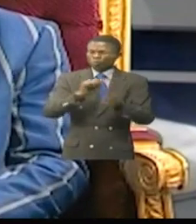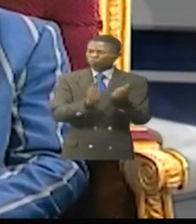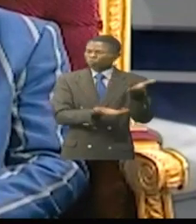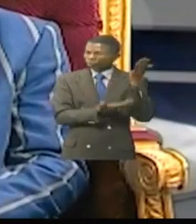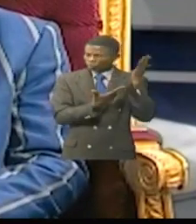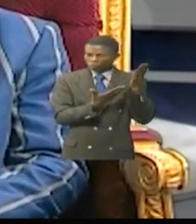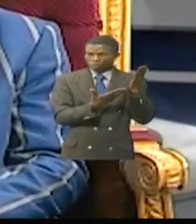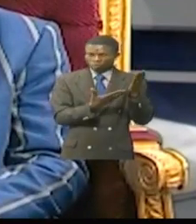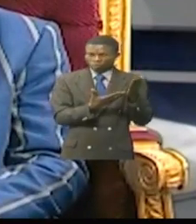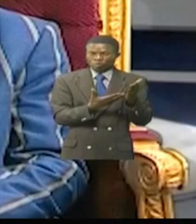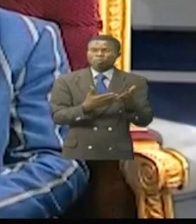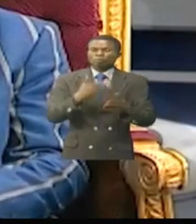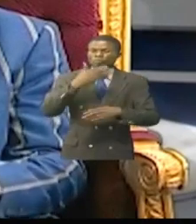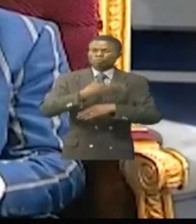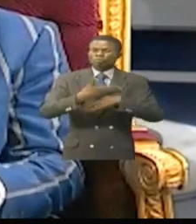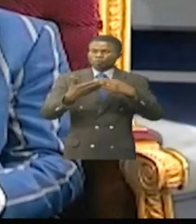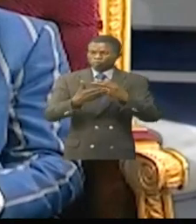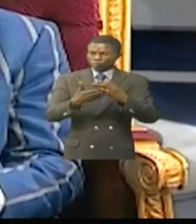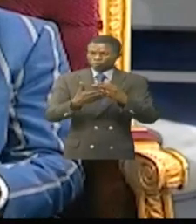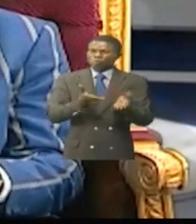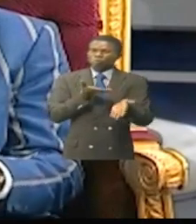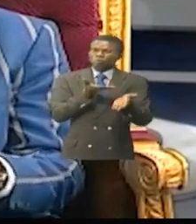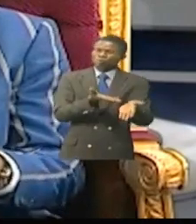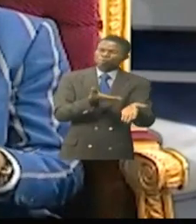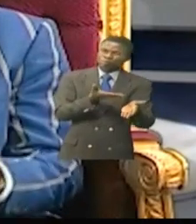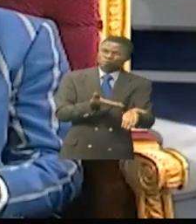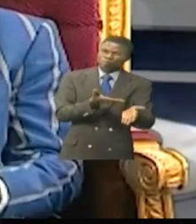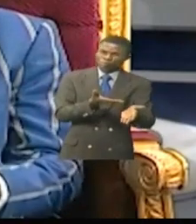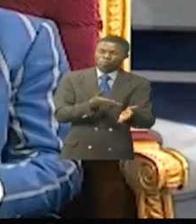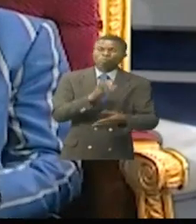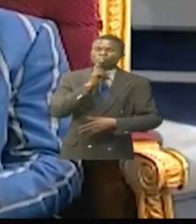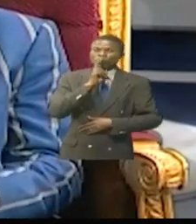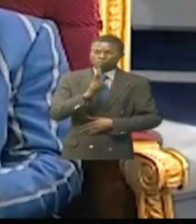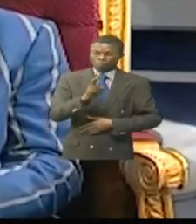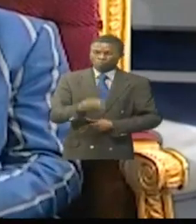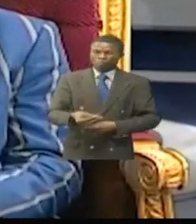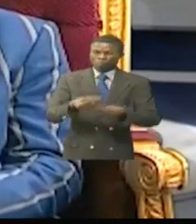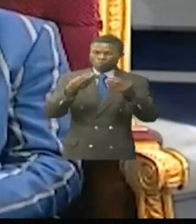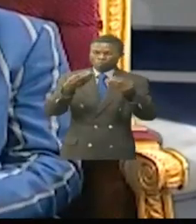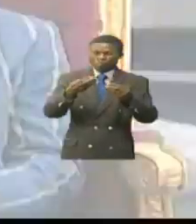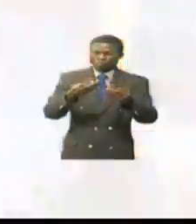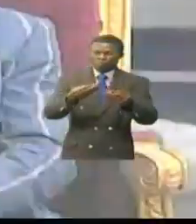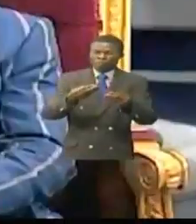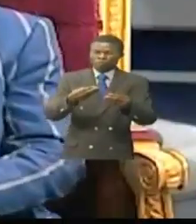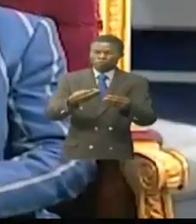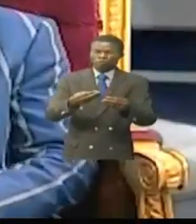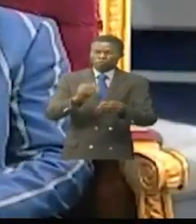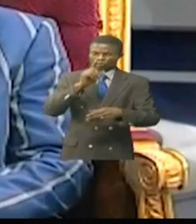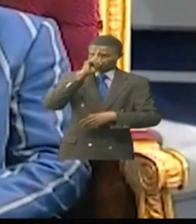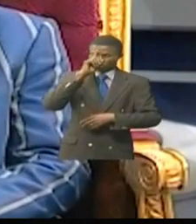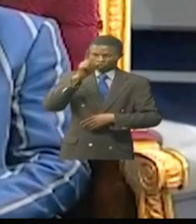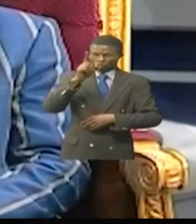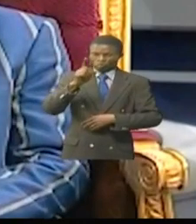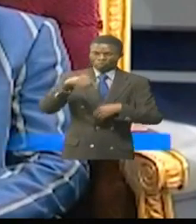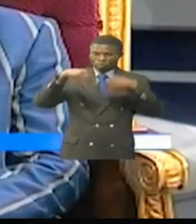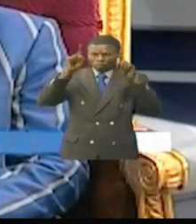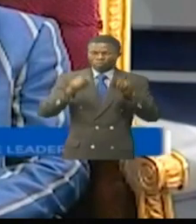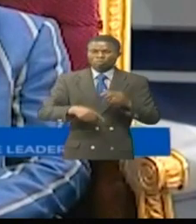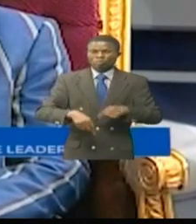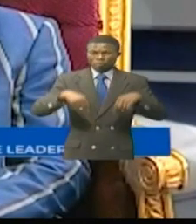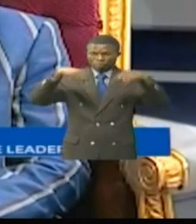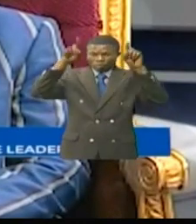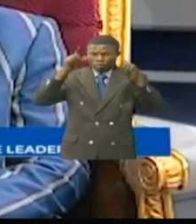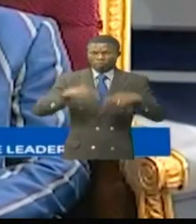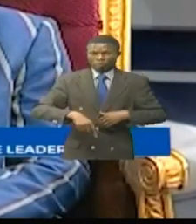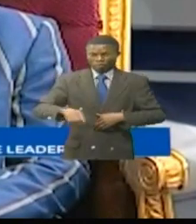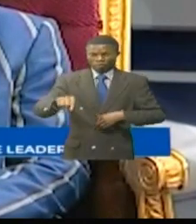qui vont édifier, qui vont aider, qui vont vraiment apporter un plus pour cette édition.